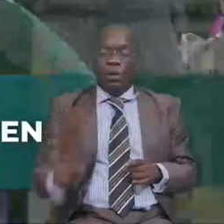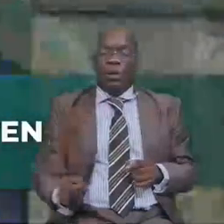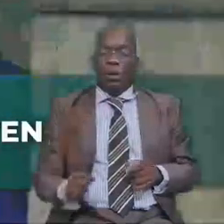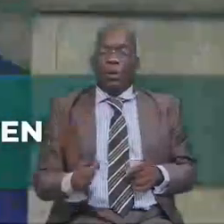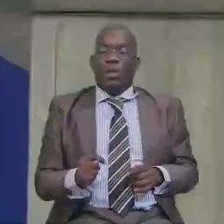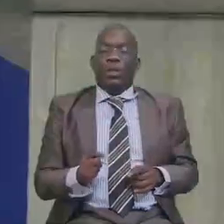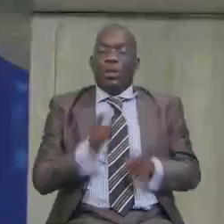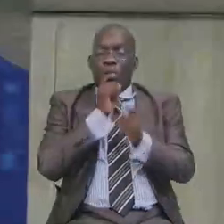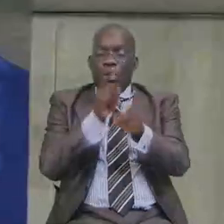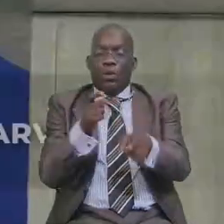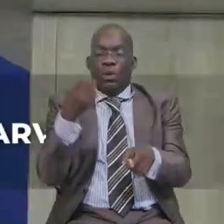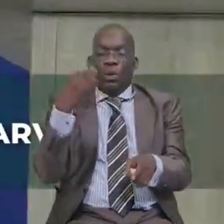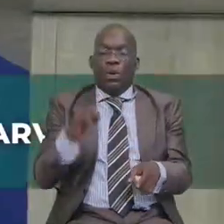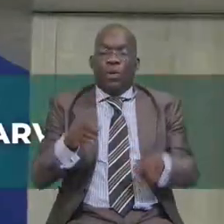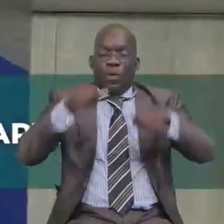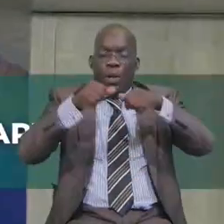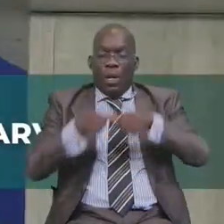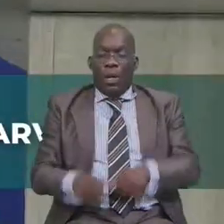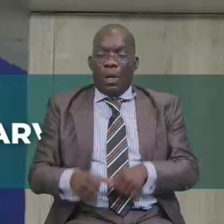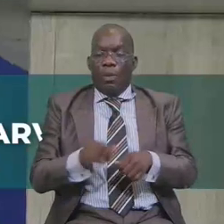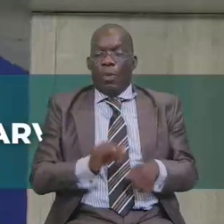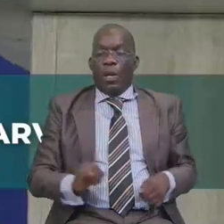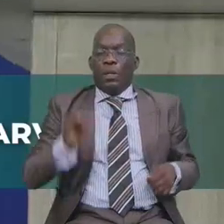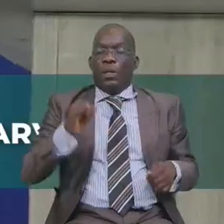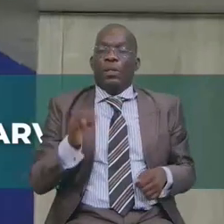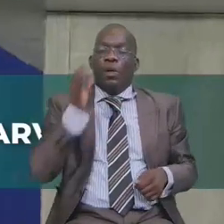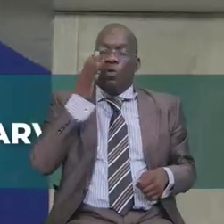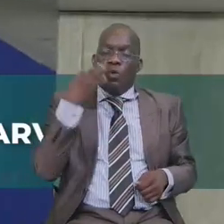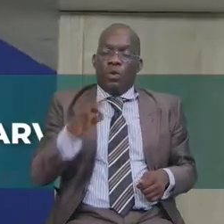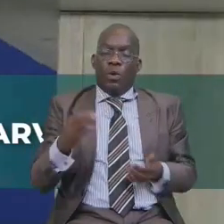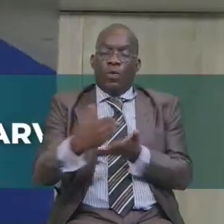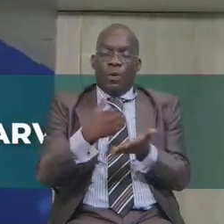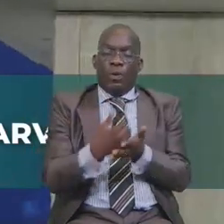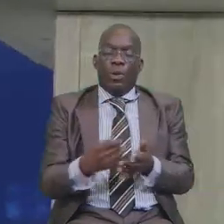fruits durables de la moisson. Deuxième point, les regrets